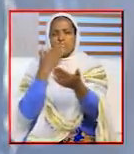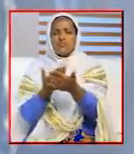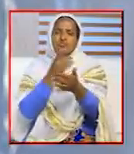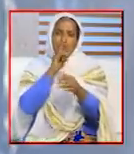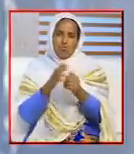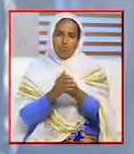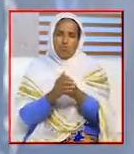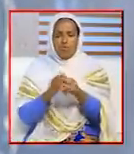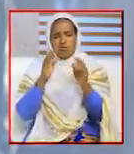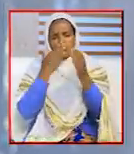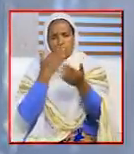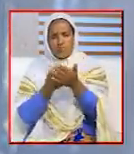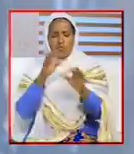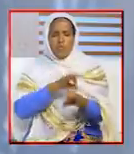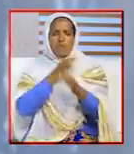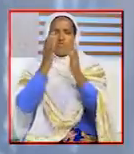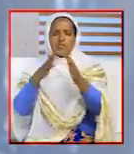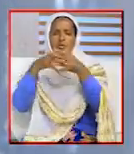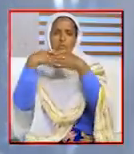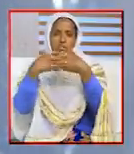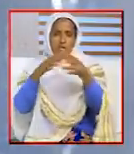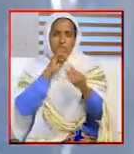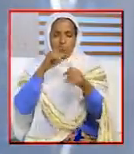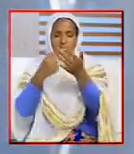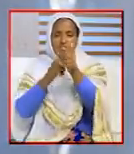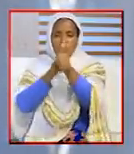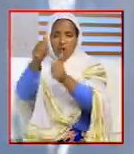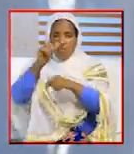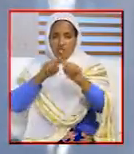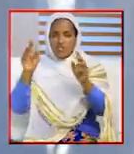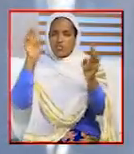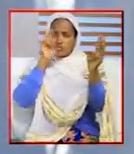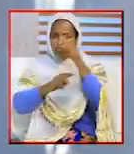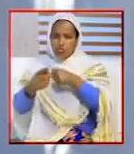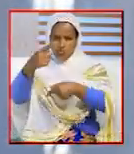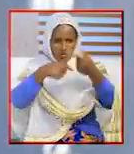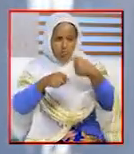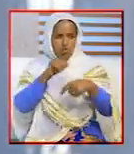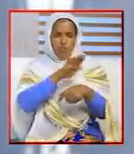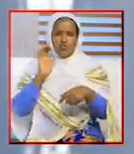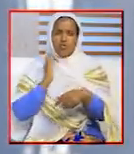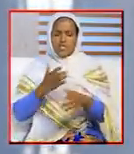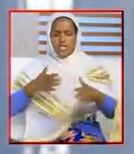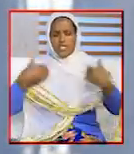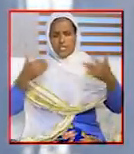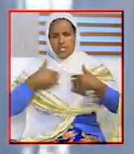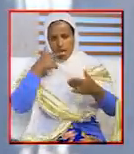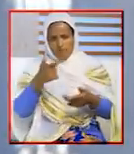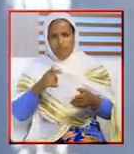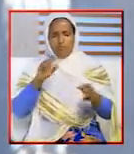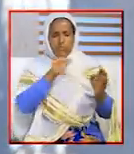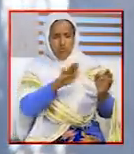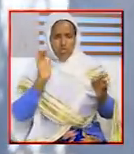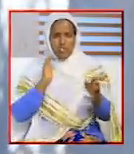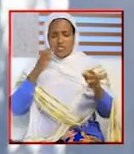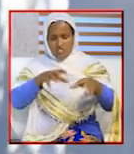ጥሩ ባለው ሆነቱ ጥሩ መንፈሳዊ መሳሪያ ነው ከዚህ ባለፈ ግን ችግሮቹ ሲመጡ በልጆቻችን ደስ ሲለንም